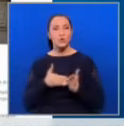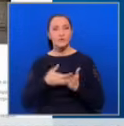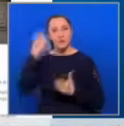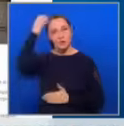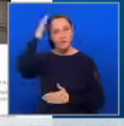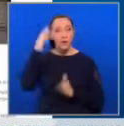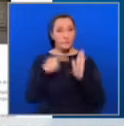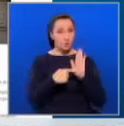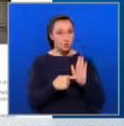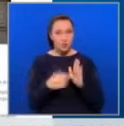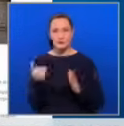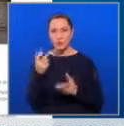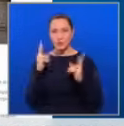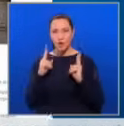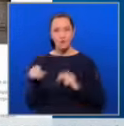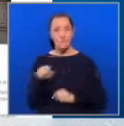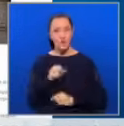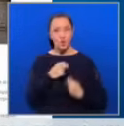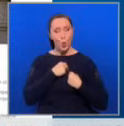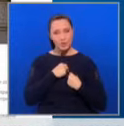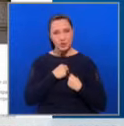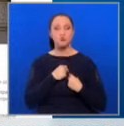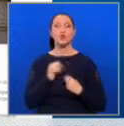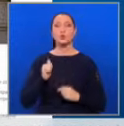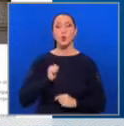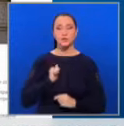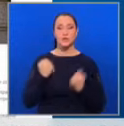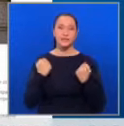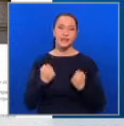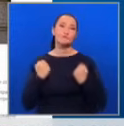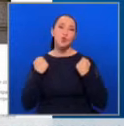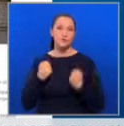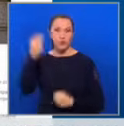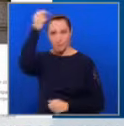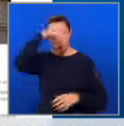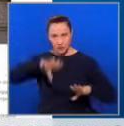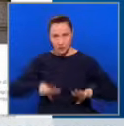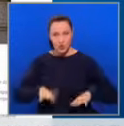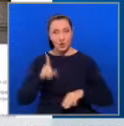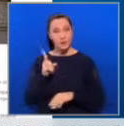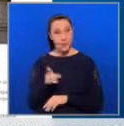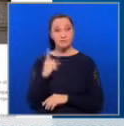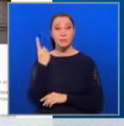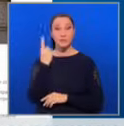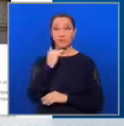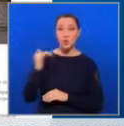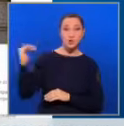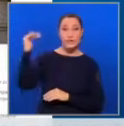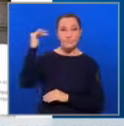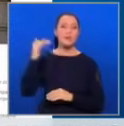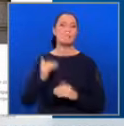държавният глава посочва че взел решението воден от убеждението че сигурността здравето и живота на българските граждани трябва да бъдат първостепенен